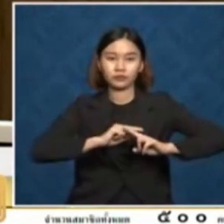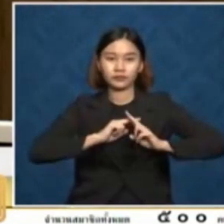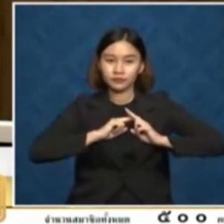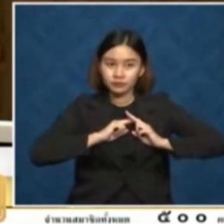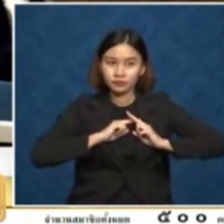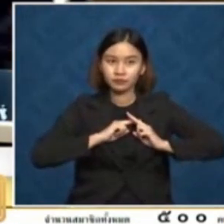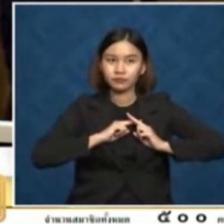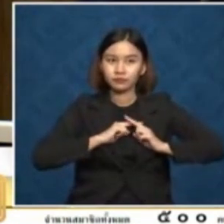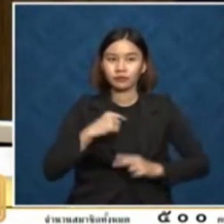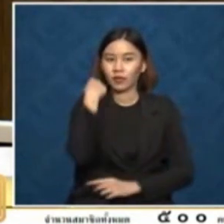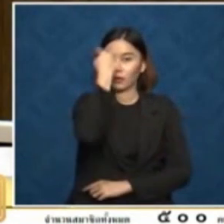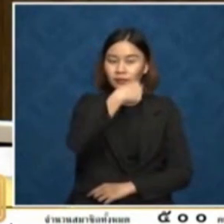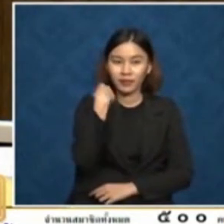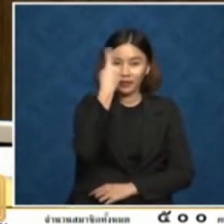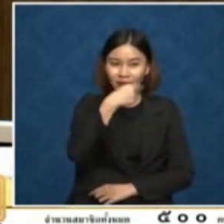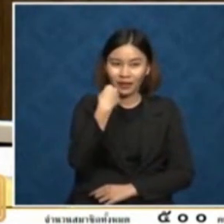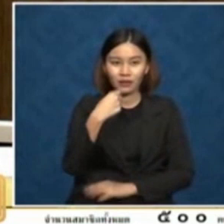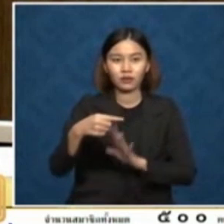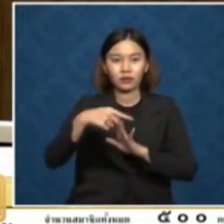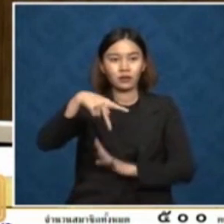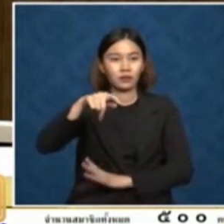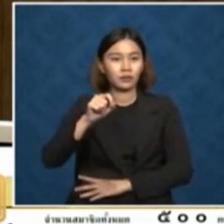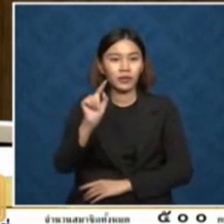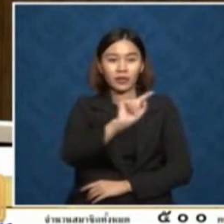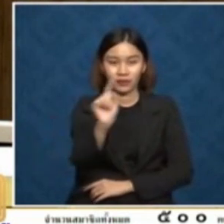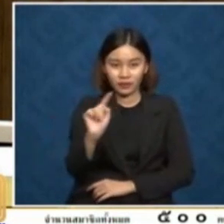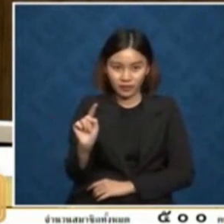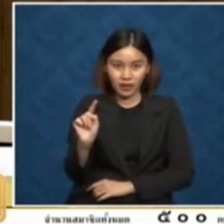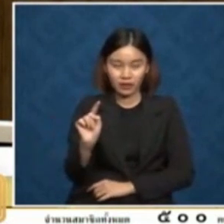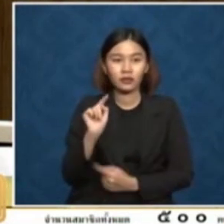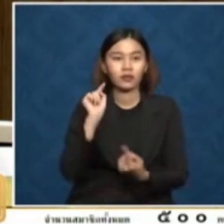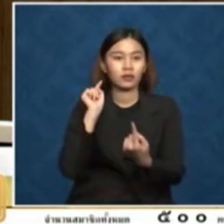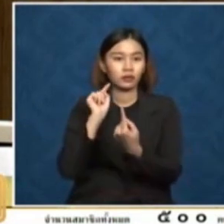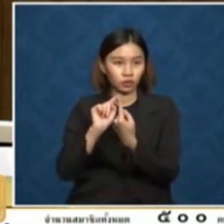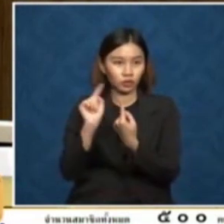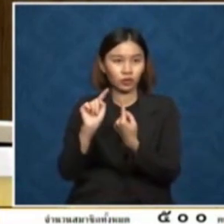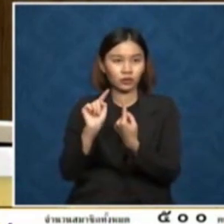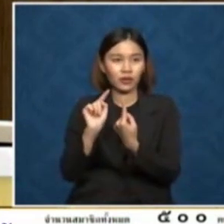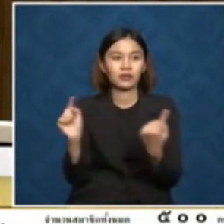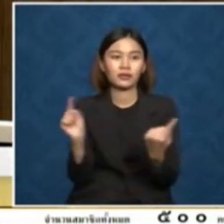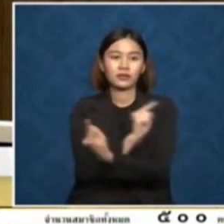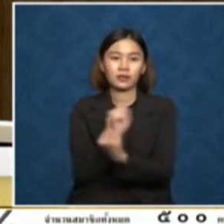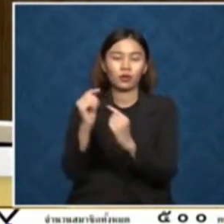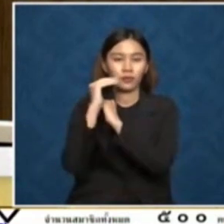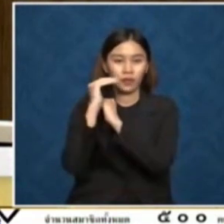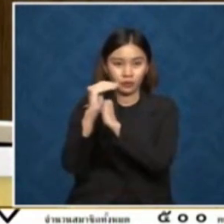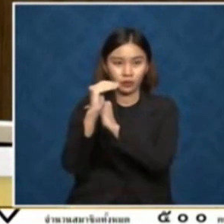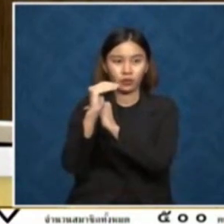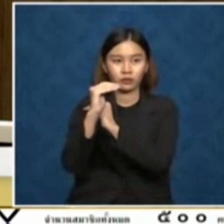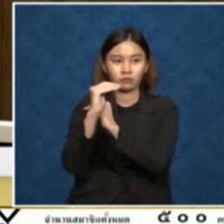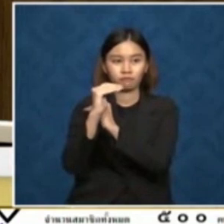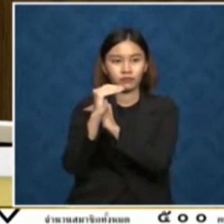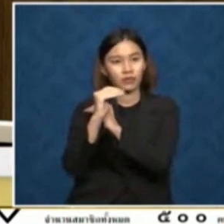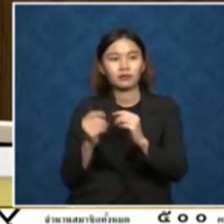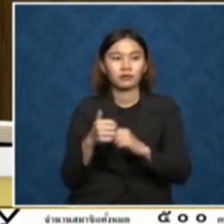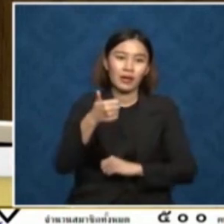ต่อตนเองว่าเขาคือใครเป็นเพศอะไรซึ่งจะสอดคล้องกับสิ่งที่สังคมกำหนด